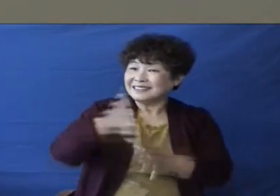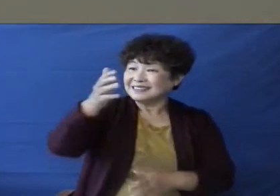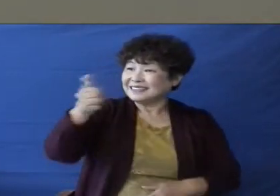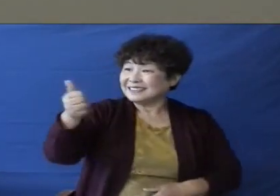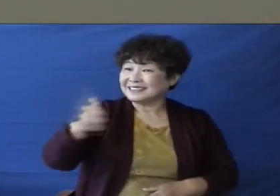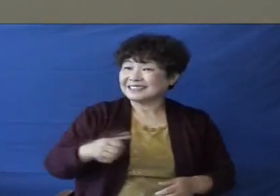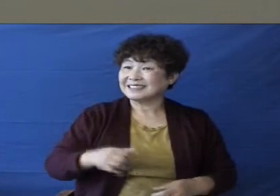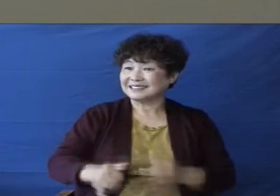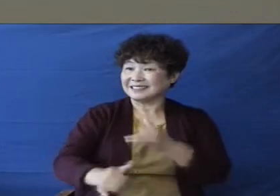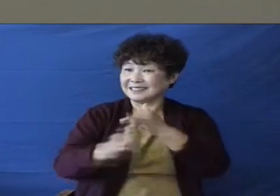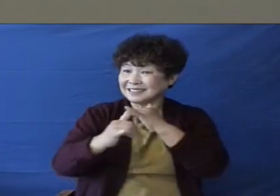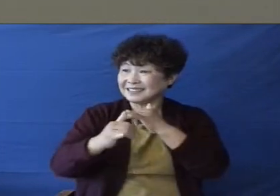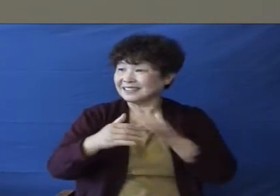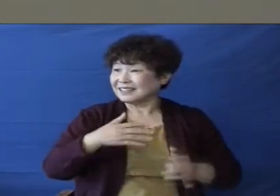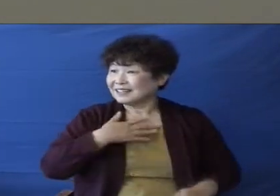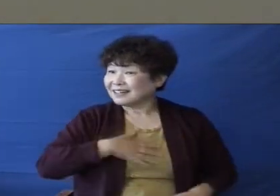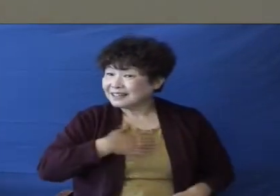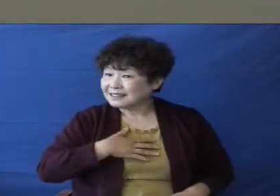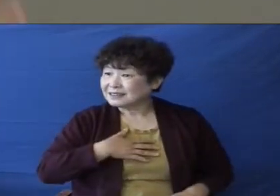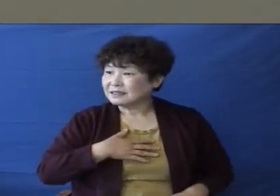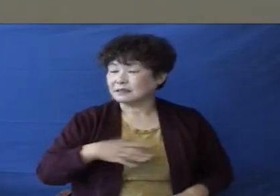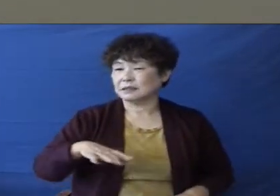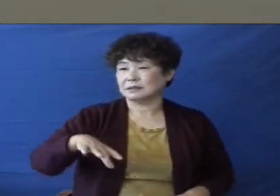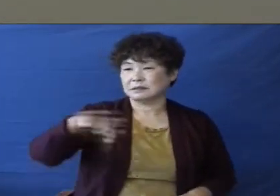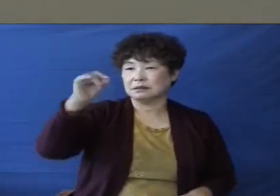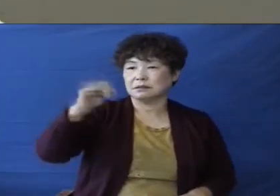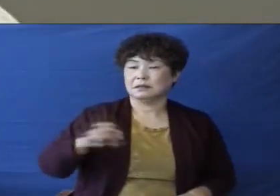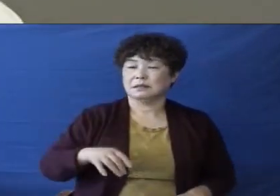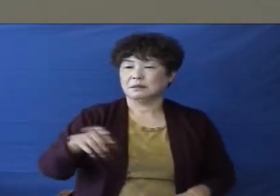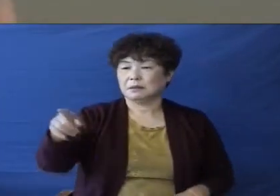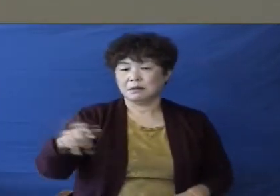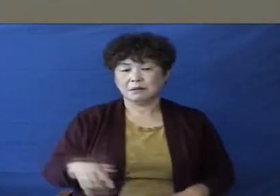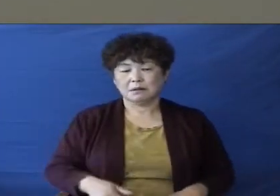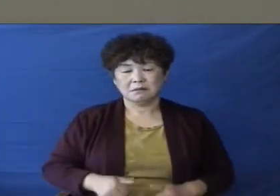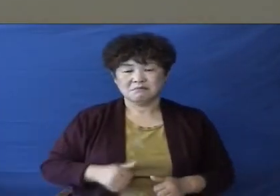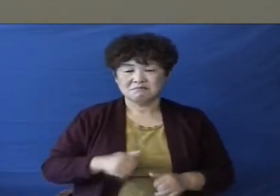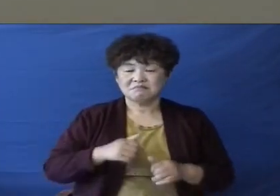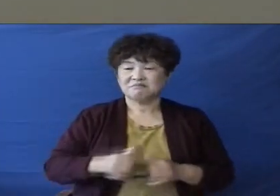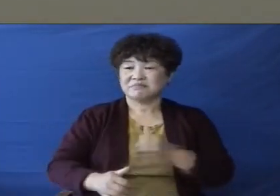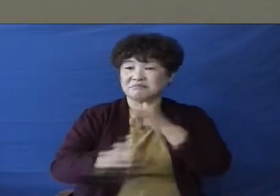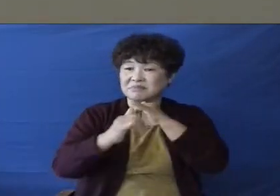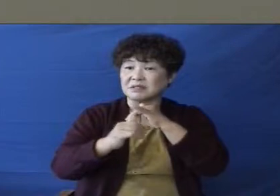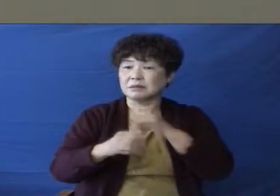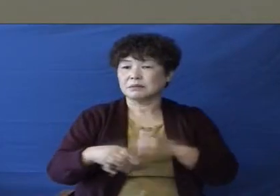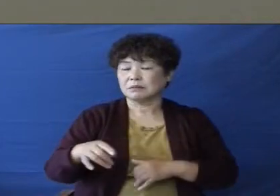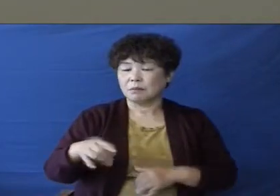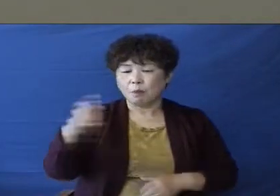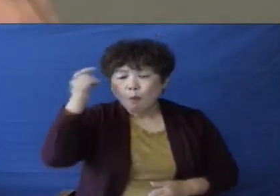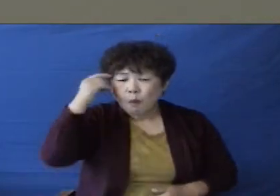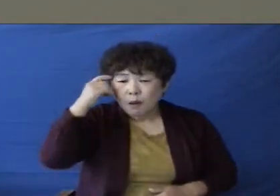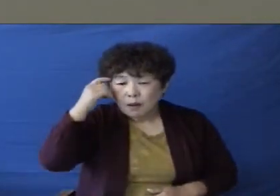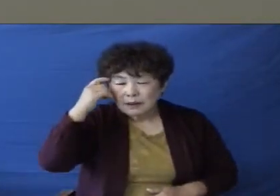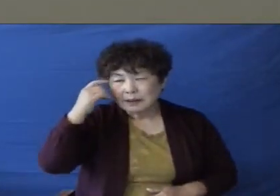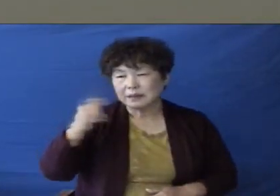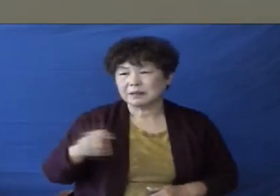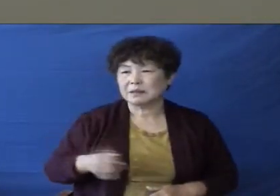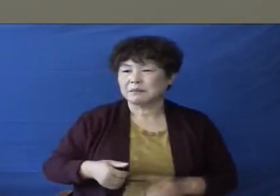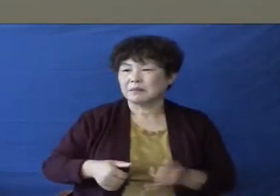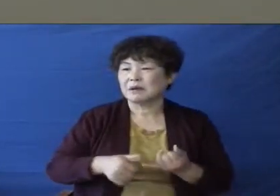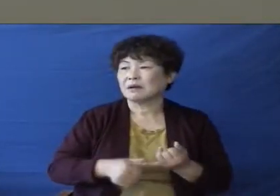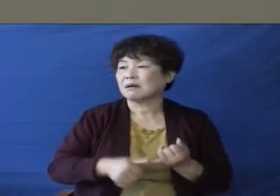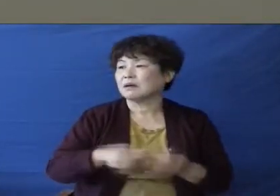과 이제 막 속에서 엮여 온게 올라와요 그래서 당신이 얻고 싶은게 뭐냐 아 다시 그렇게 생각하면 뭐